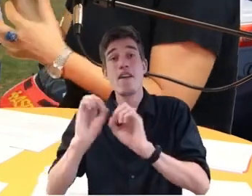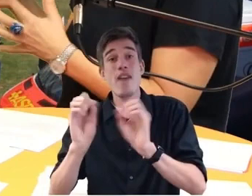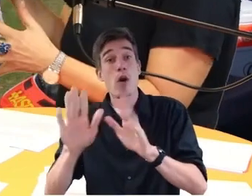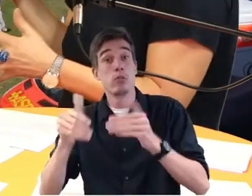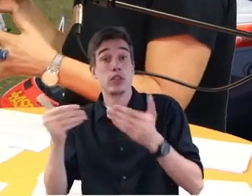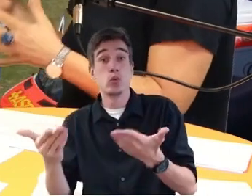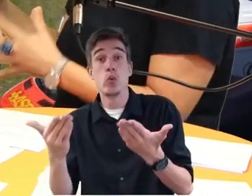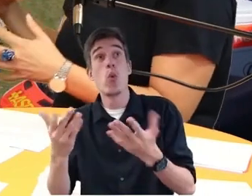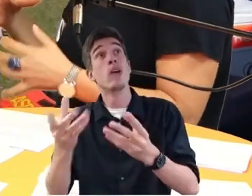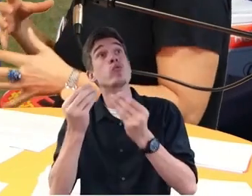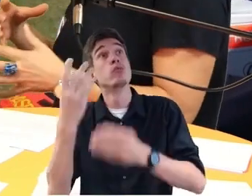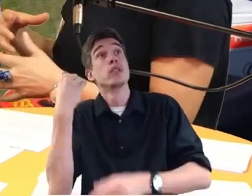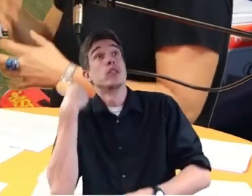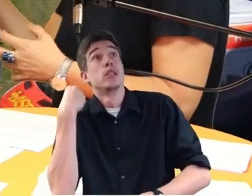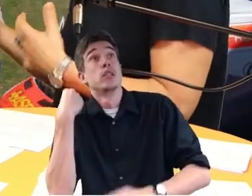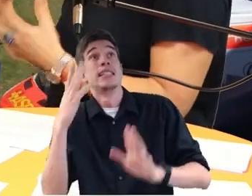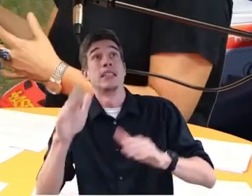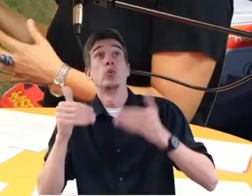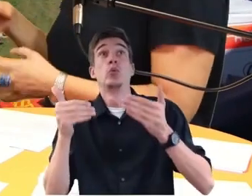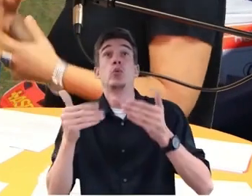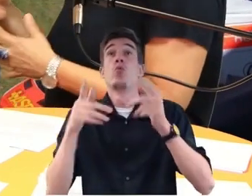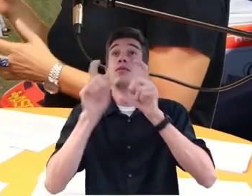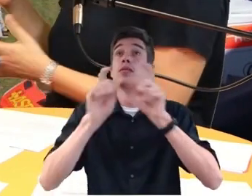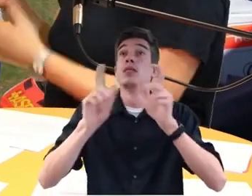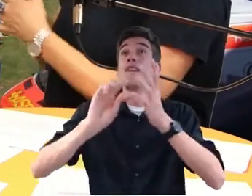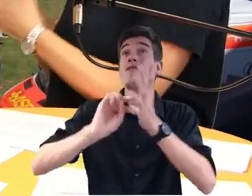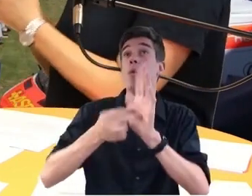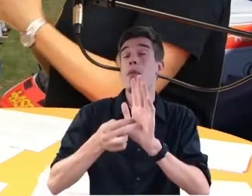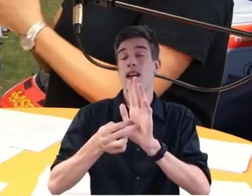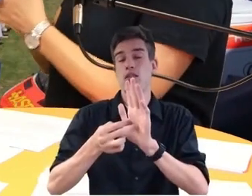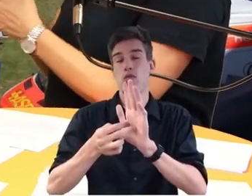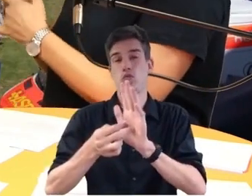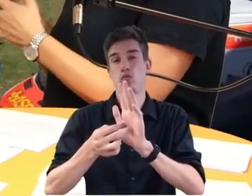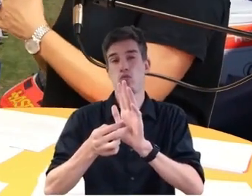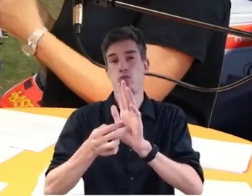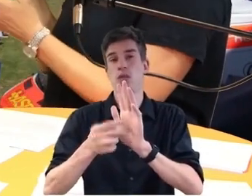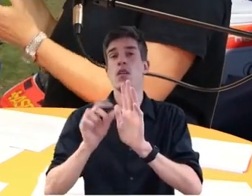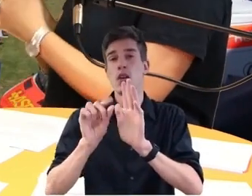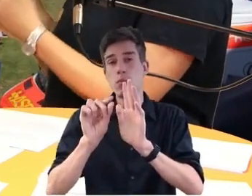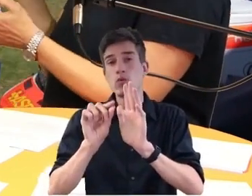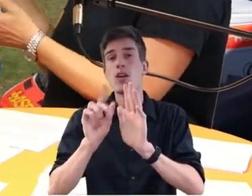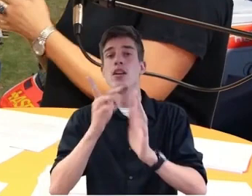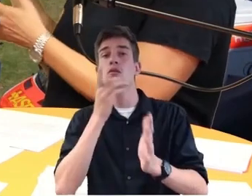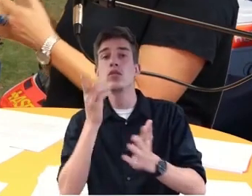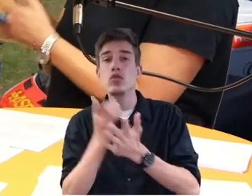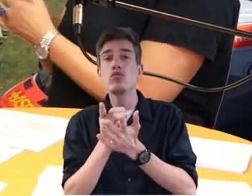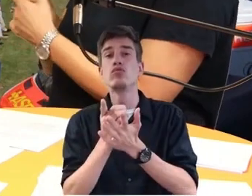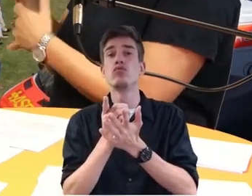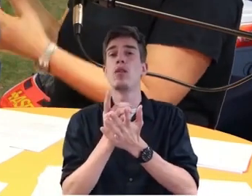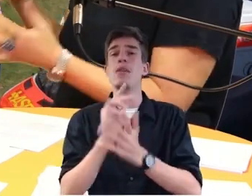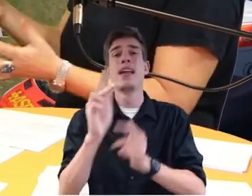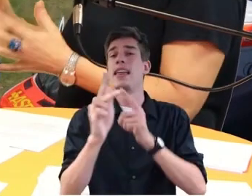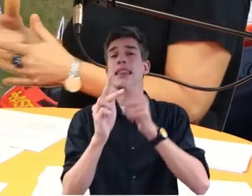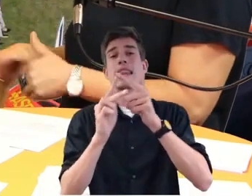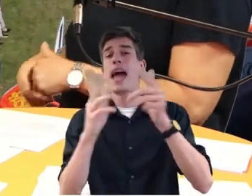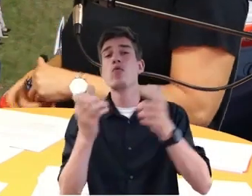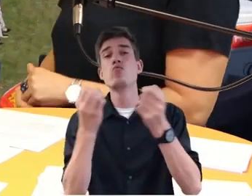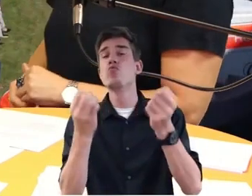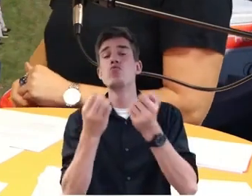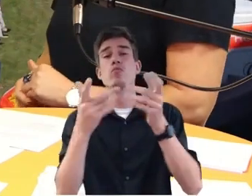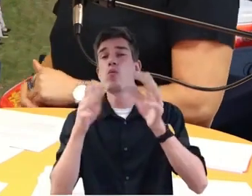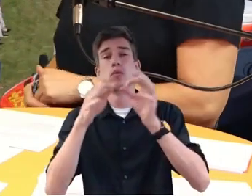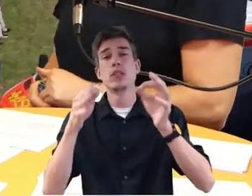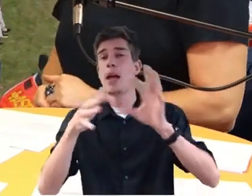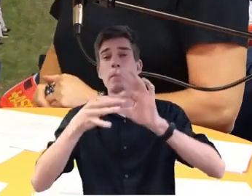warum wird das immer gesagt irgendwie die die die entscheidenden zeit ist nicht die drei übungstage sondern das